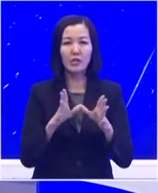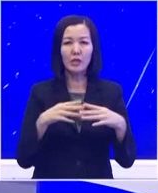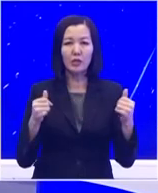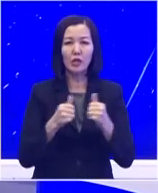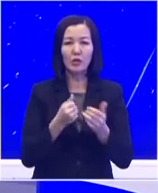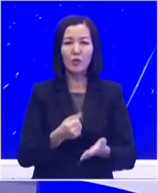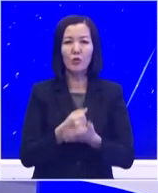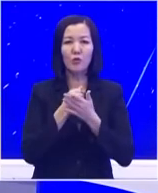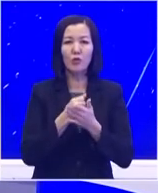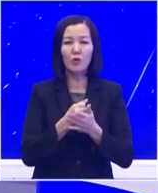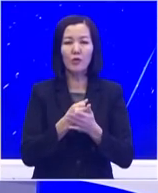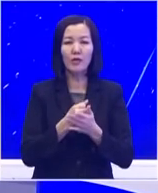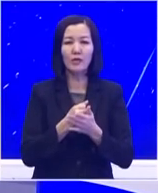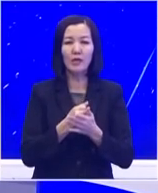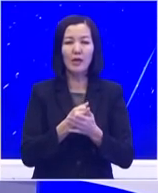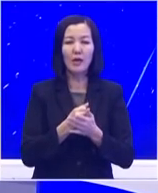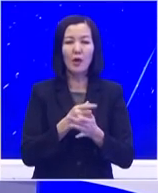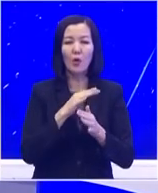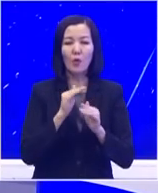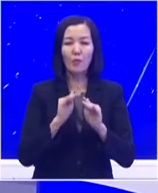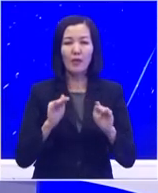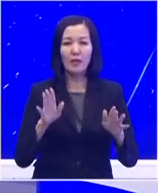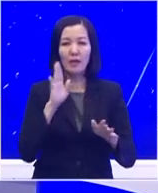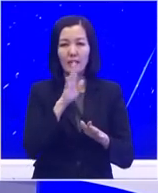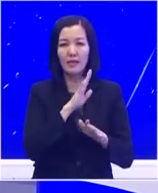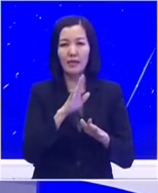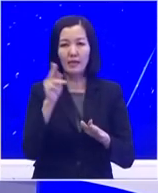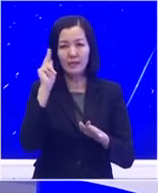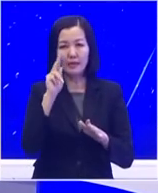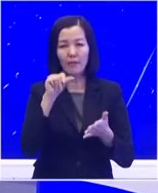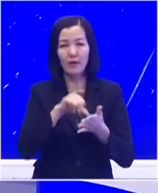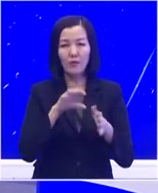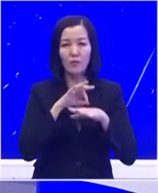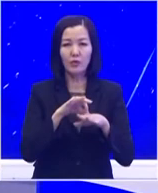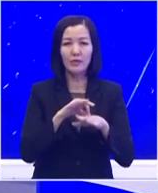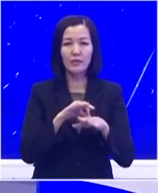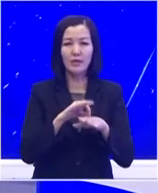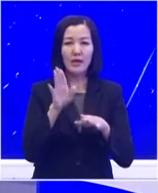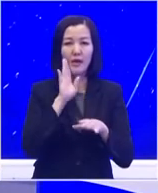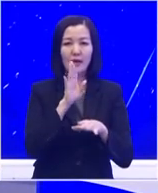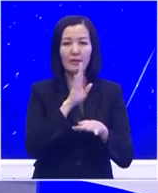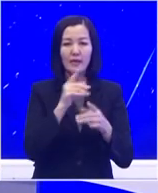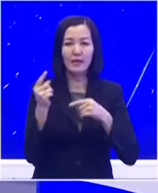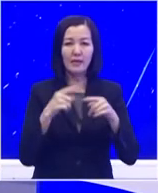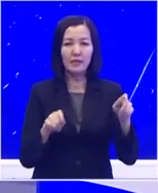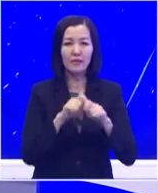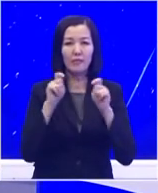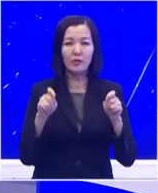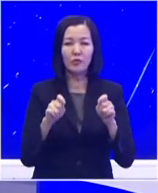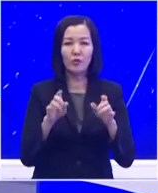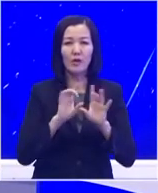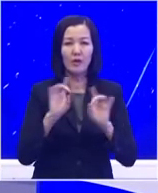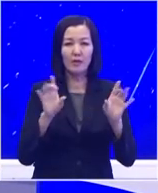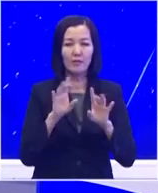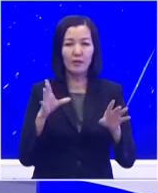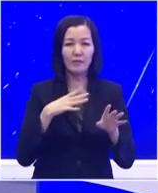және алтын алқа иелеріне арналған бизнес тренинг өтті. Онда кәсіби қызметкерлер ақжаулықтыларға кәсіп ашу бойынша кеңінен ақпарат